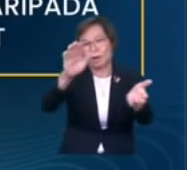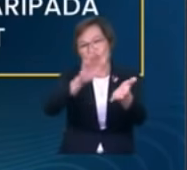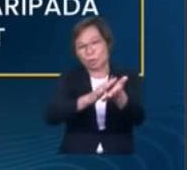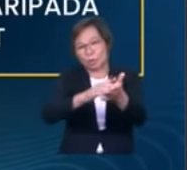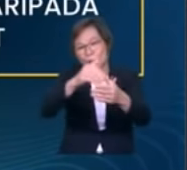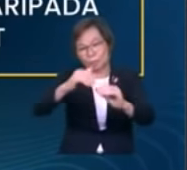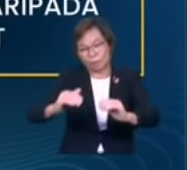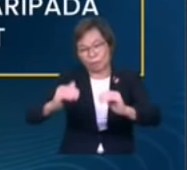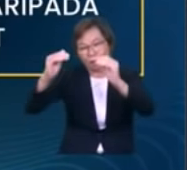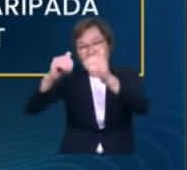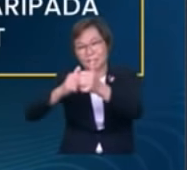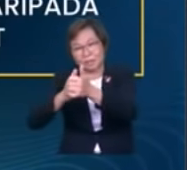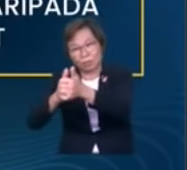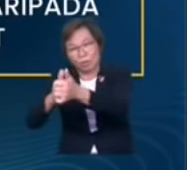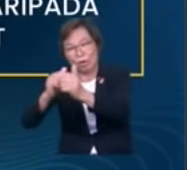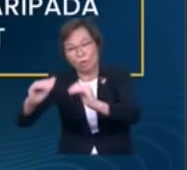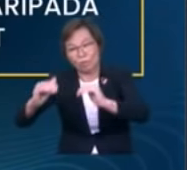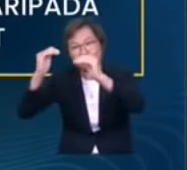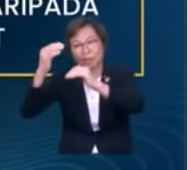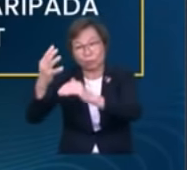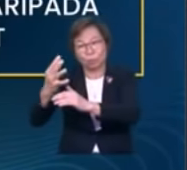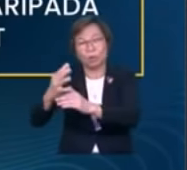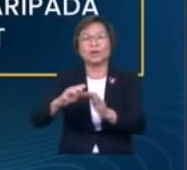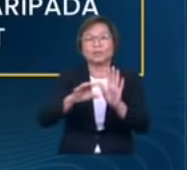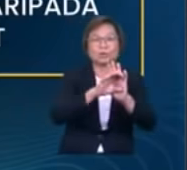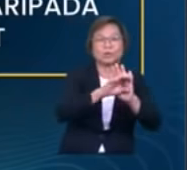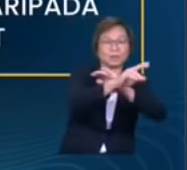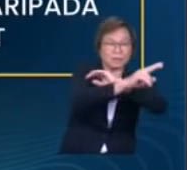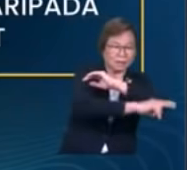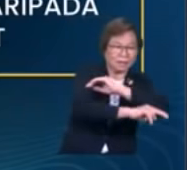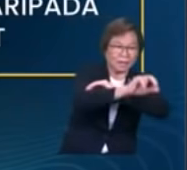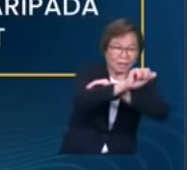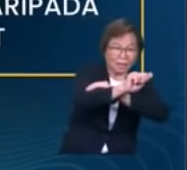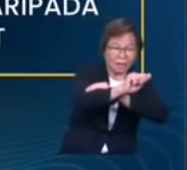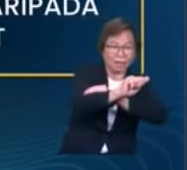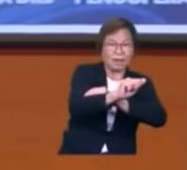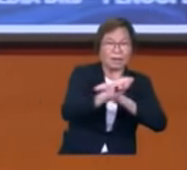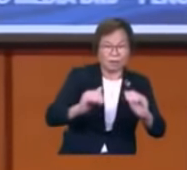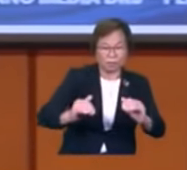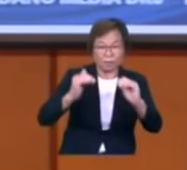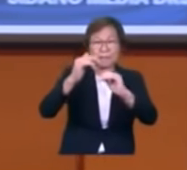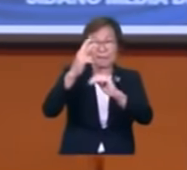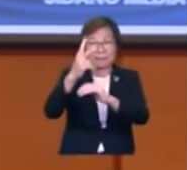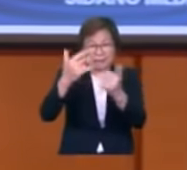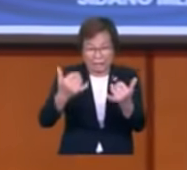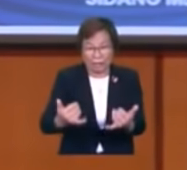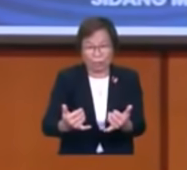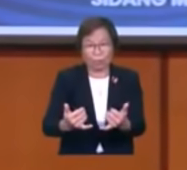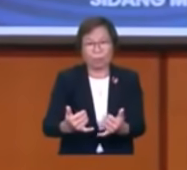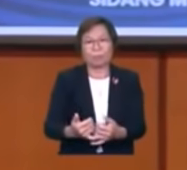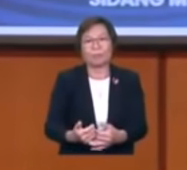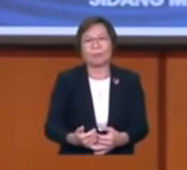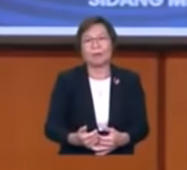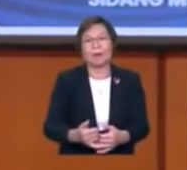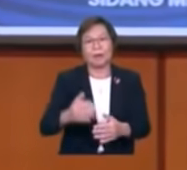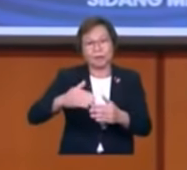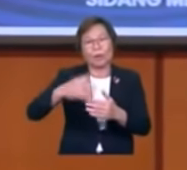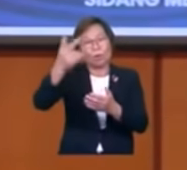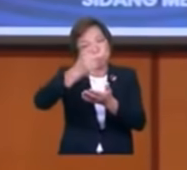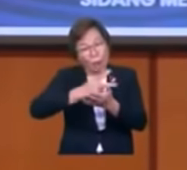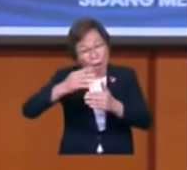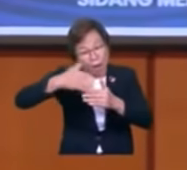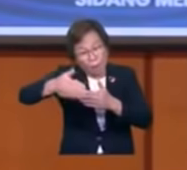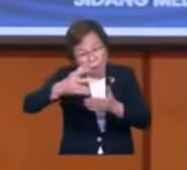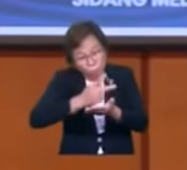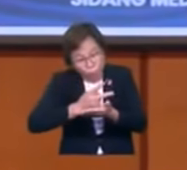Nah kalau diumumkan Katakanlah sebuah negeri e masuk fase ketiga hari ini maka lepas